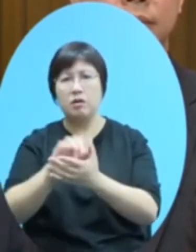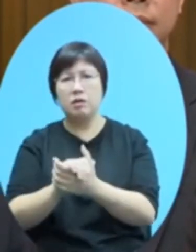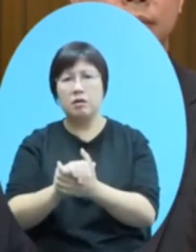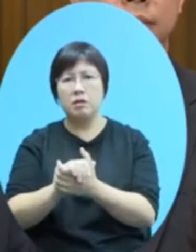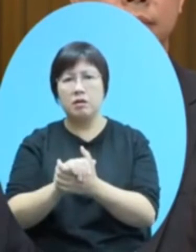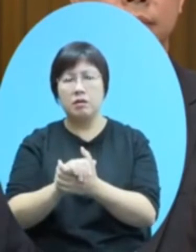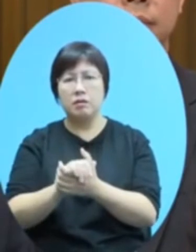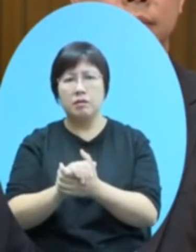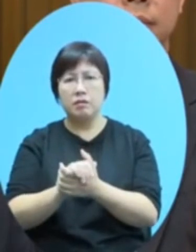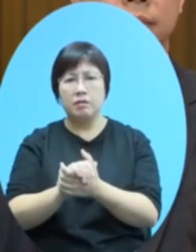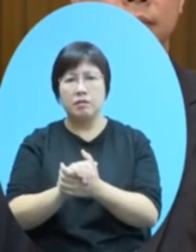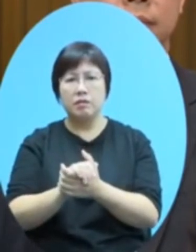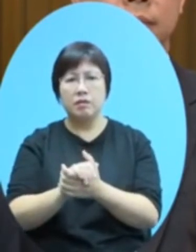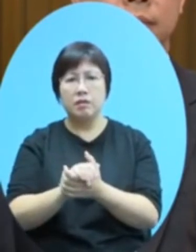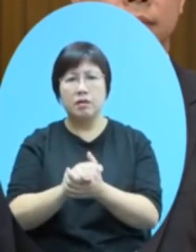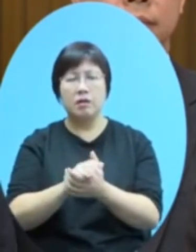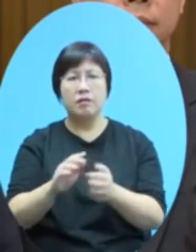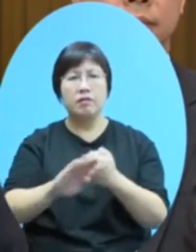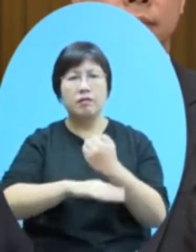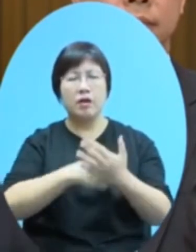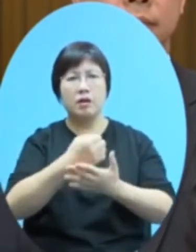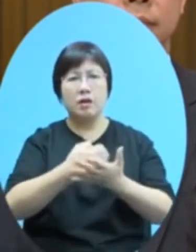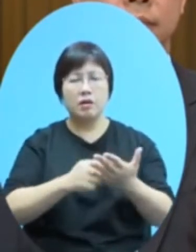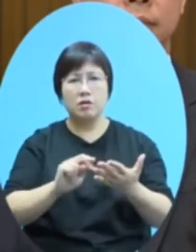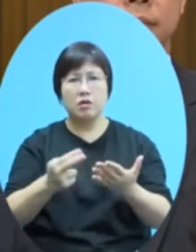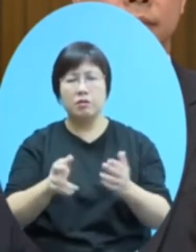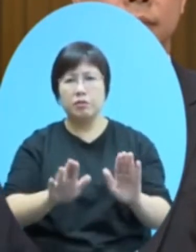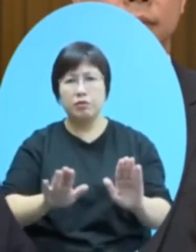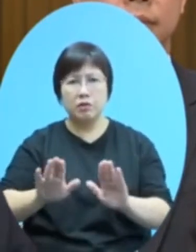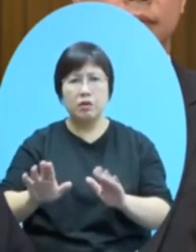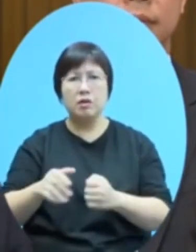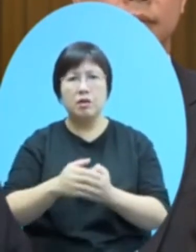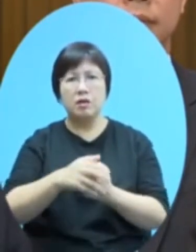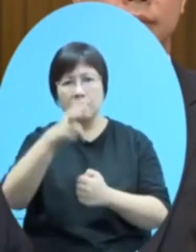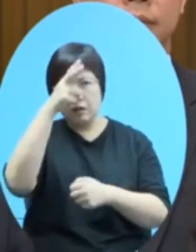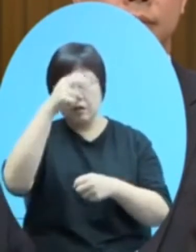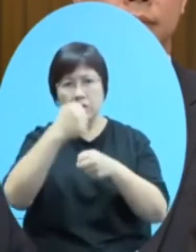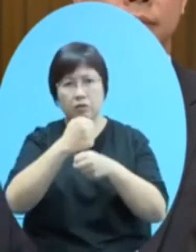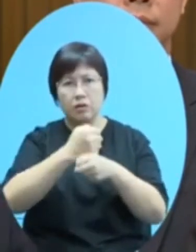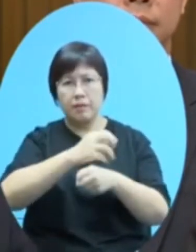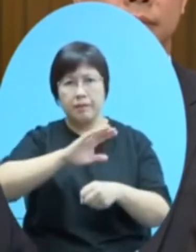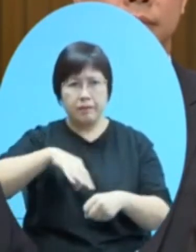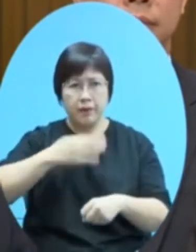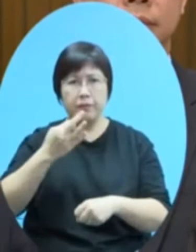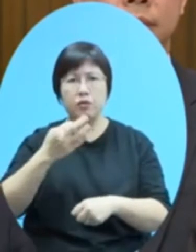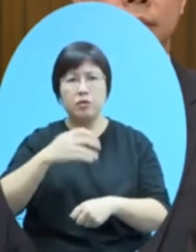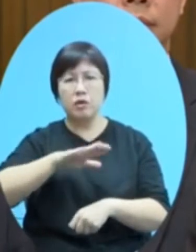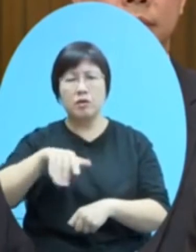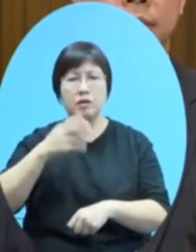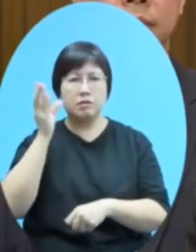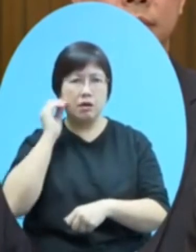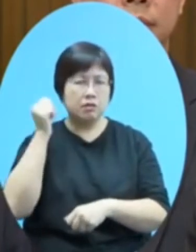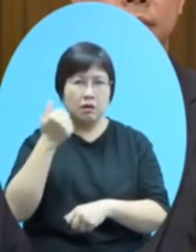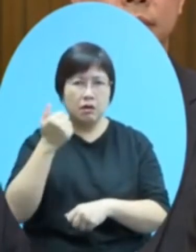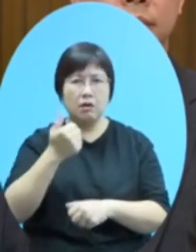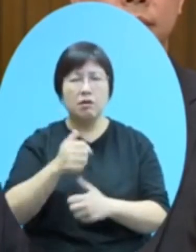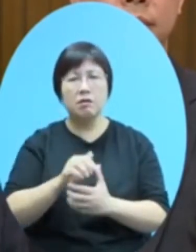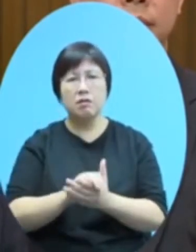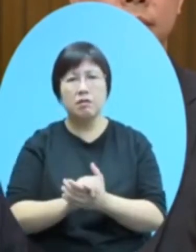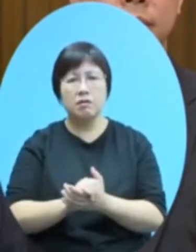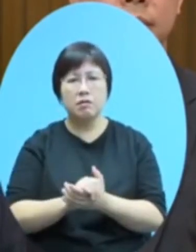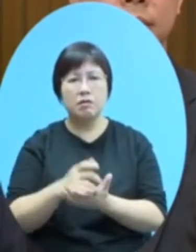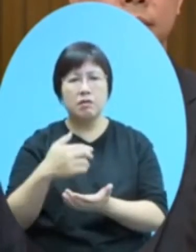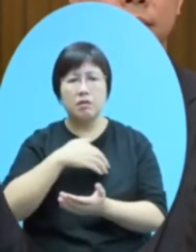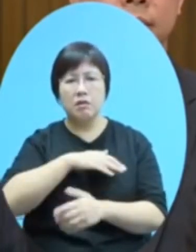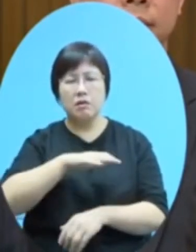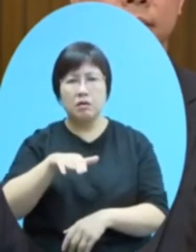處理條例修訂、對政府施政有不滿意，我們是聽到的。我們亦都